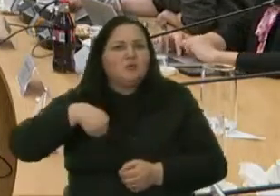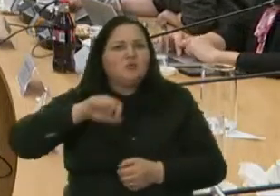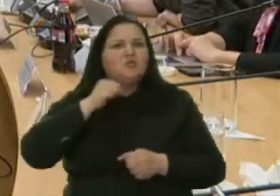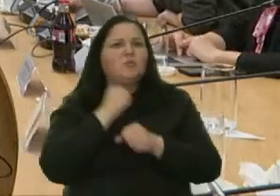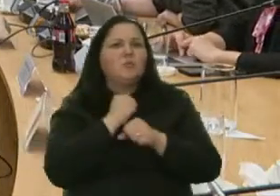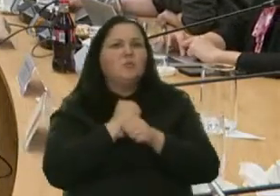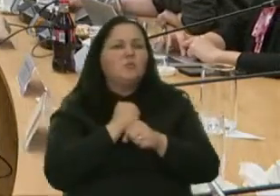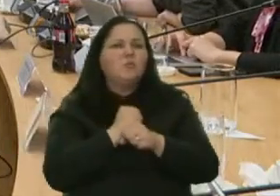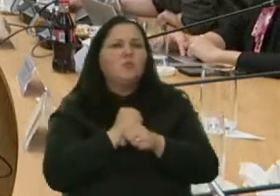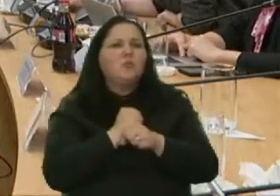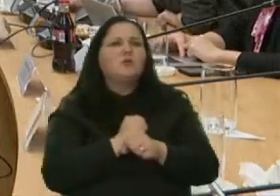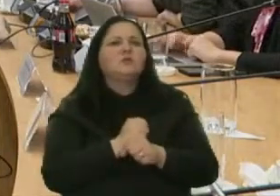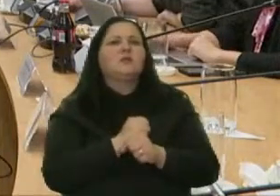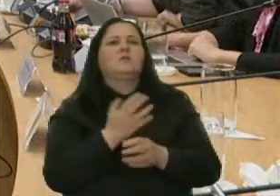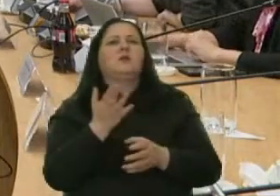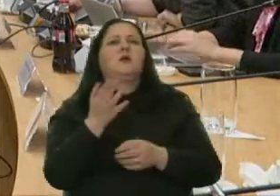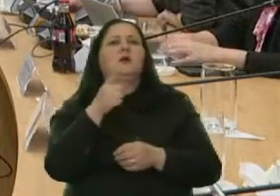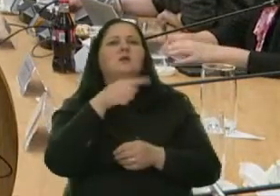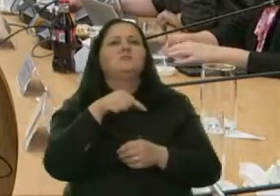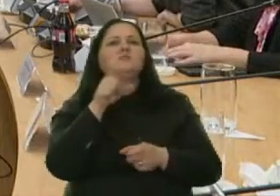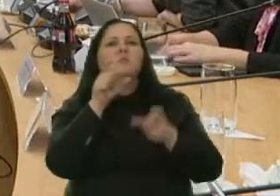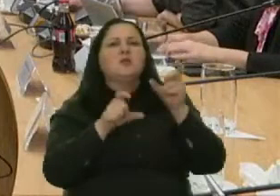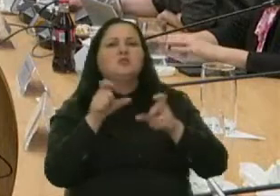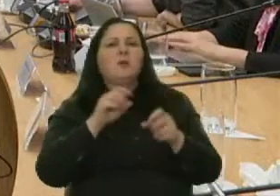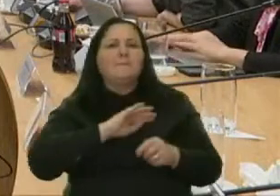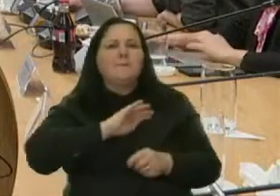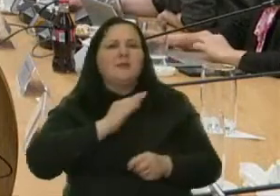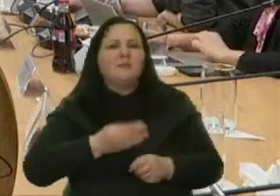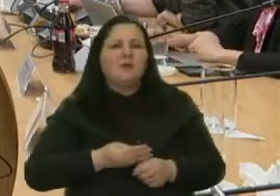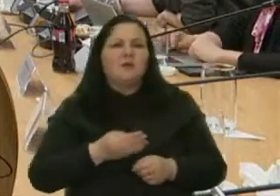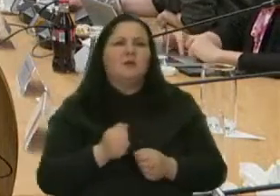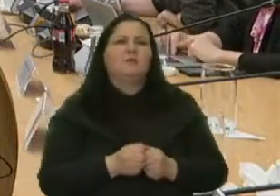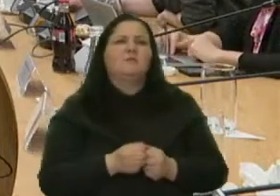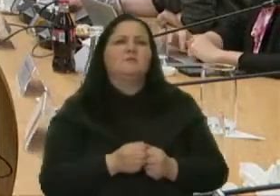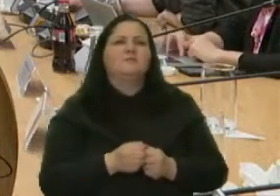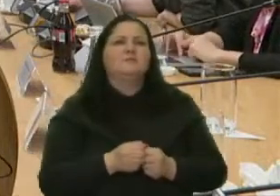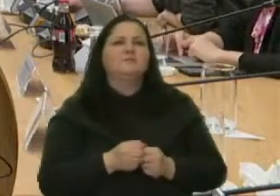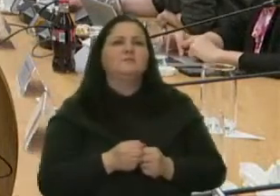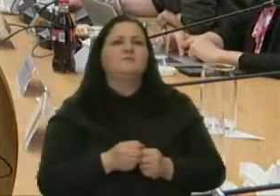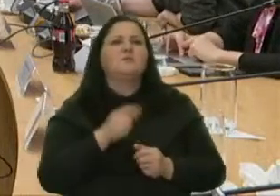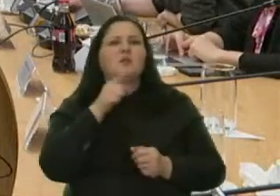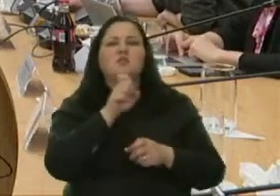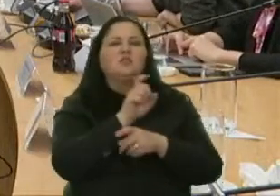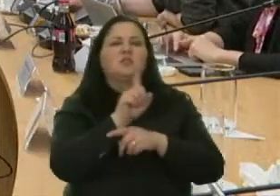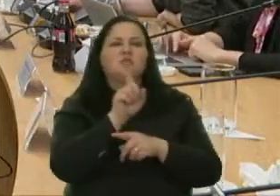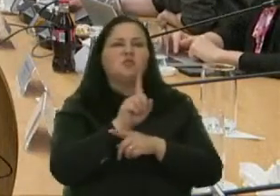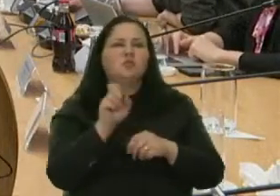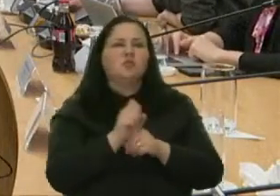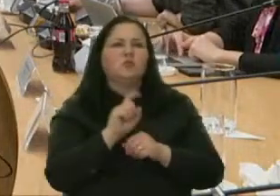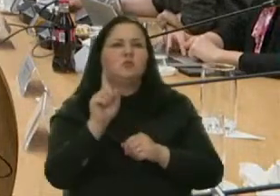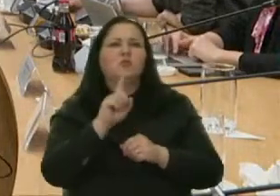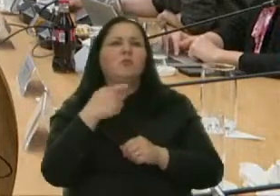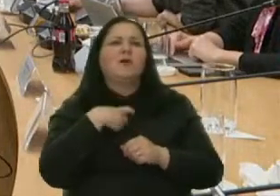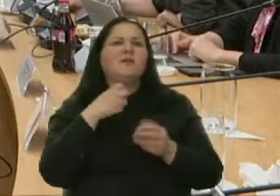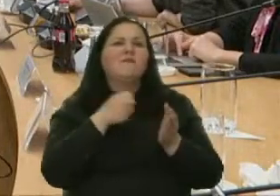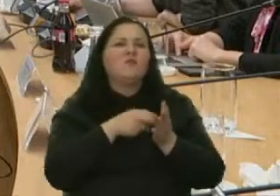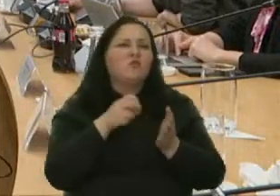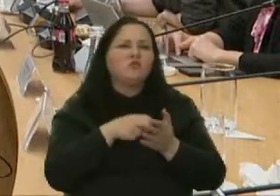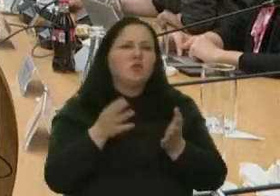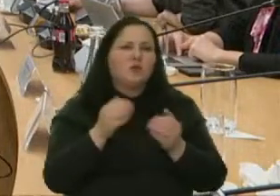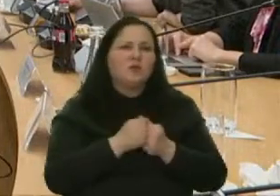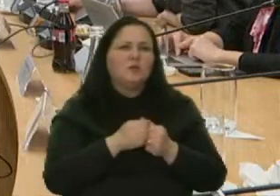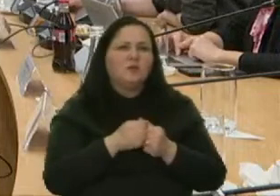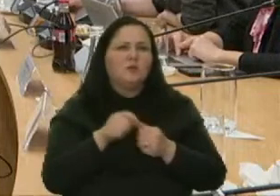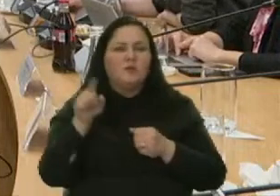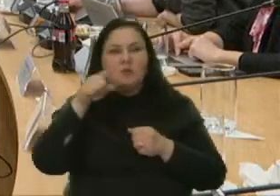funcționarilor publici din primărie special cum zicea doamna Cristian acest lucru nu nu nu nu poate funcționa Deci